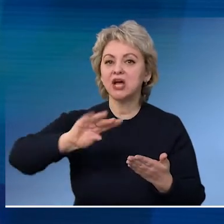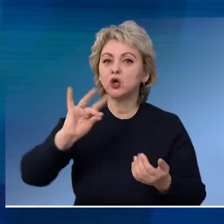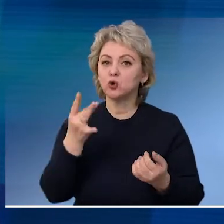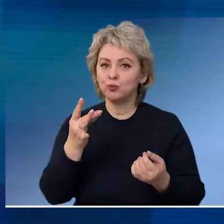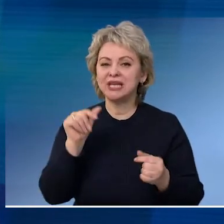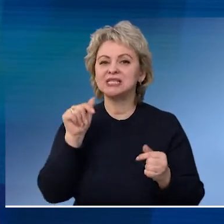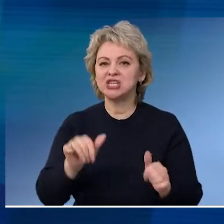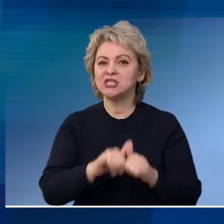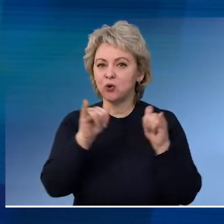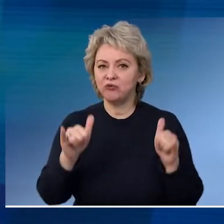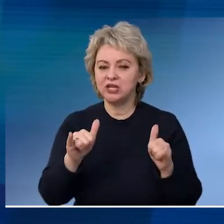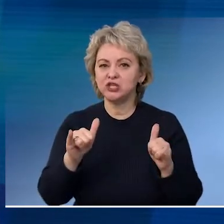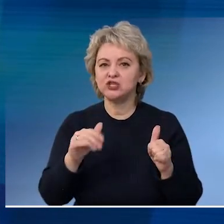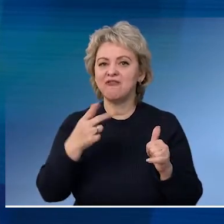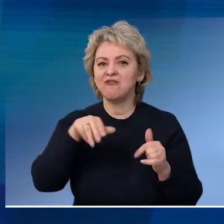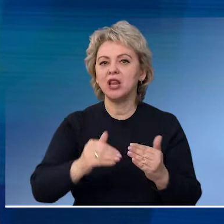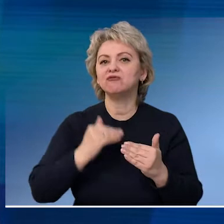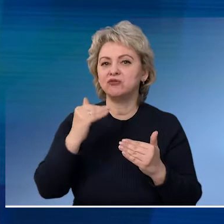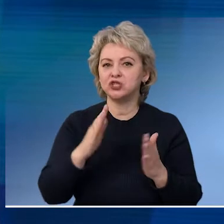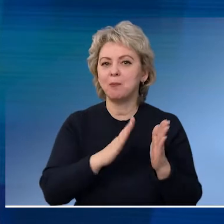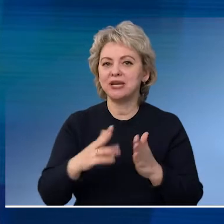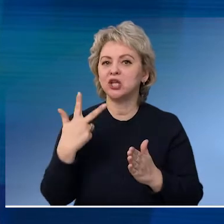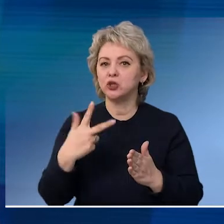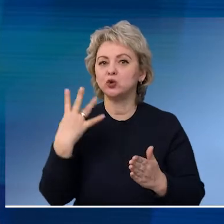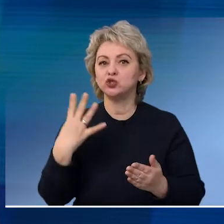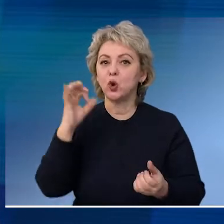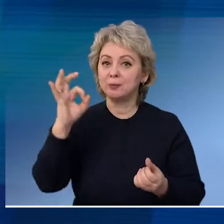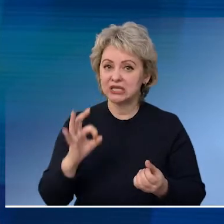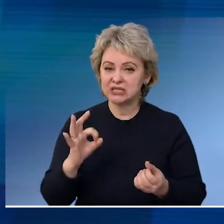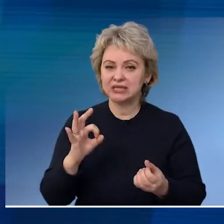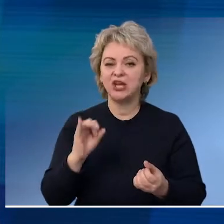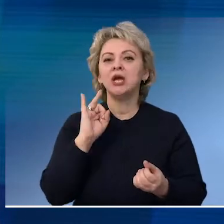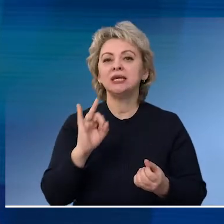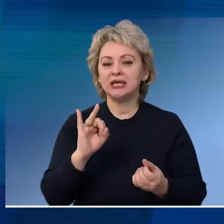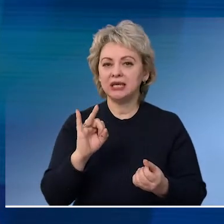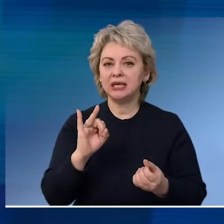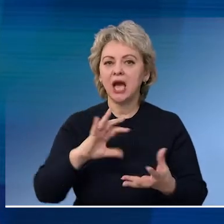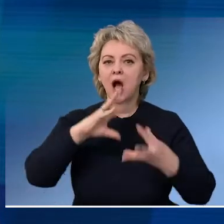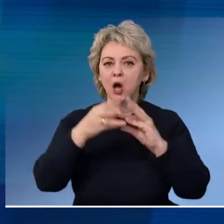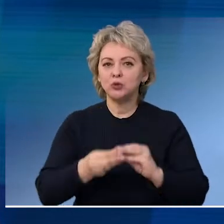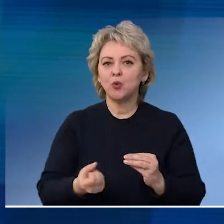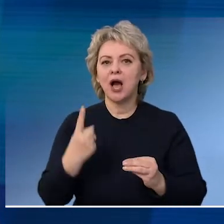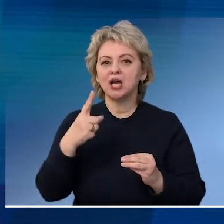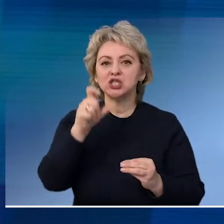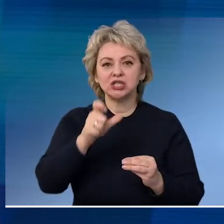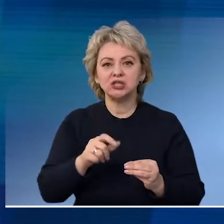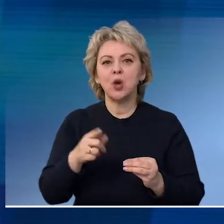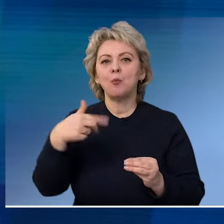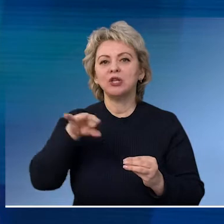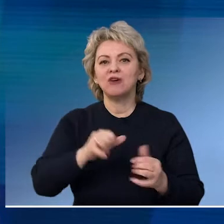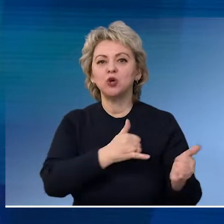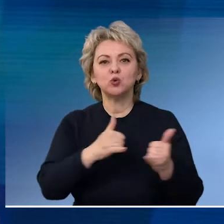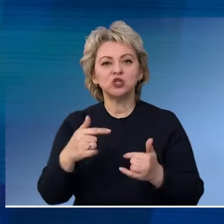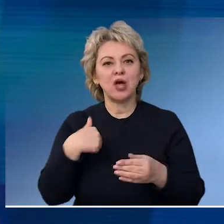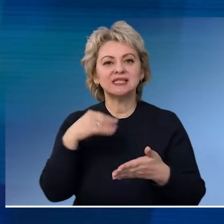миллиарда рублей. Здесь рост был значительно выше, порядка 3-4%. И объем оказанных населению